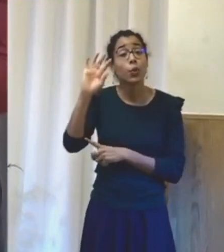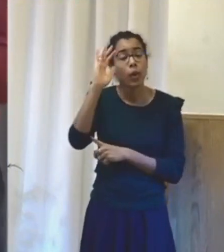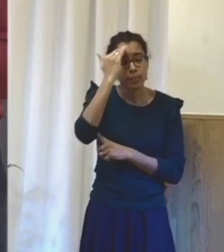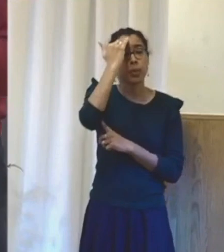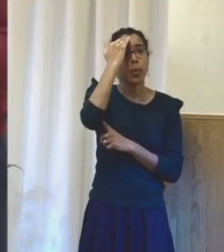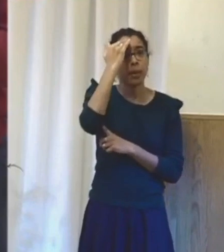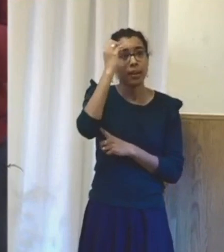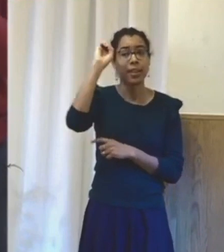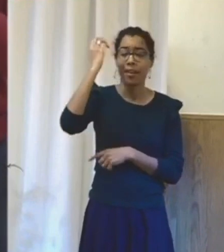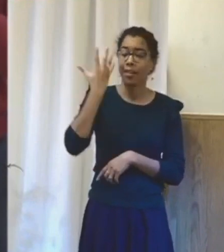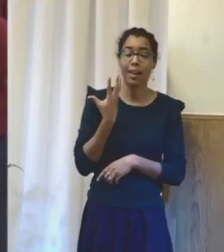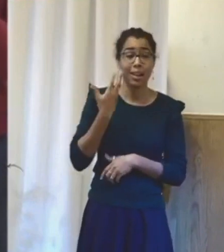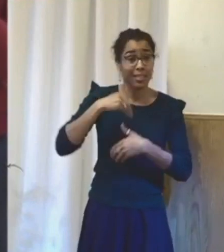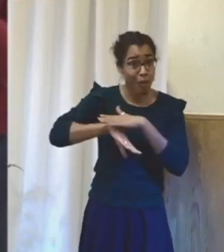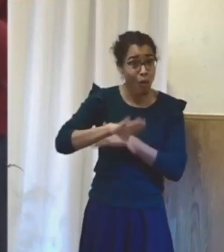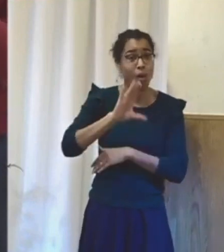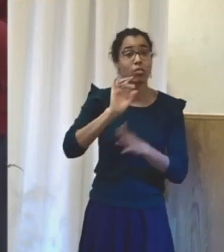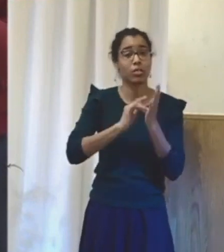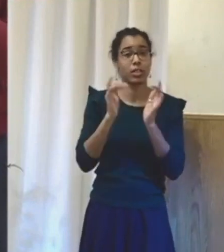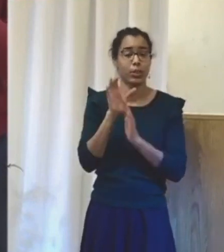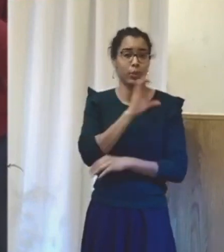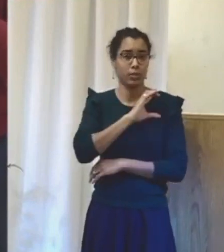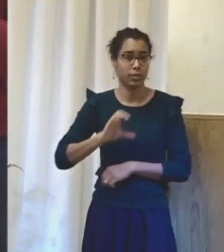grâce en Jésus-Christ.